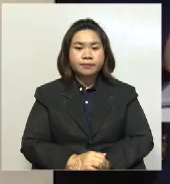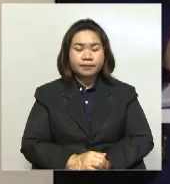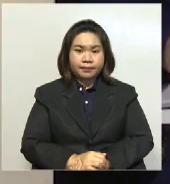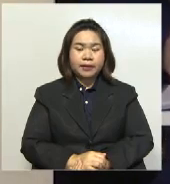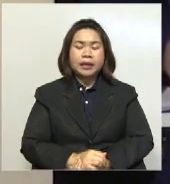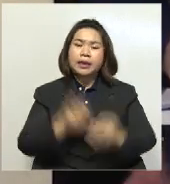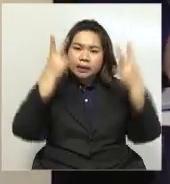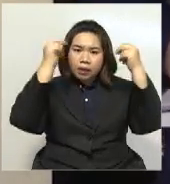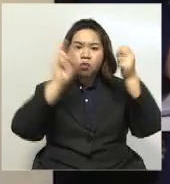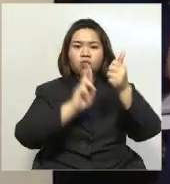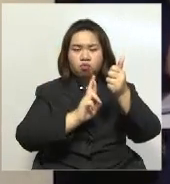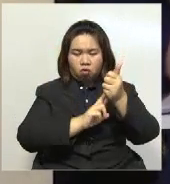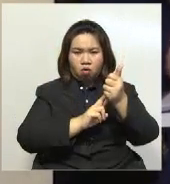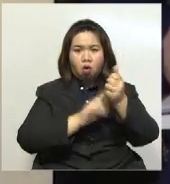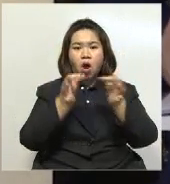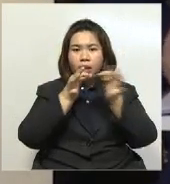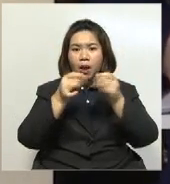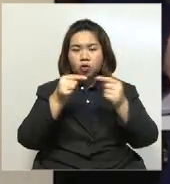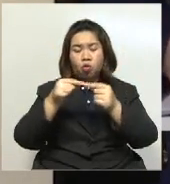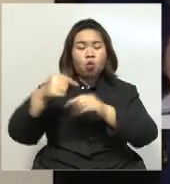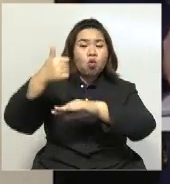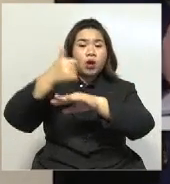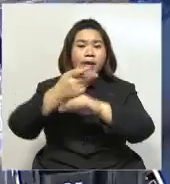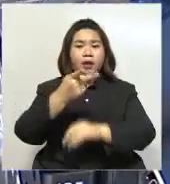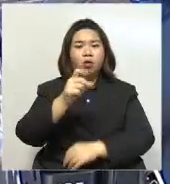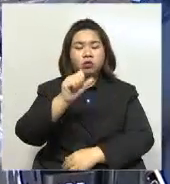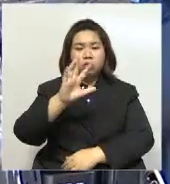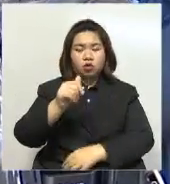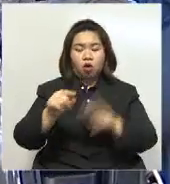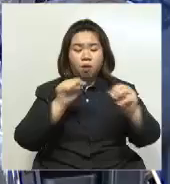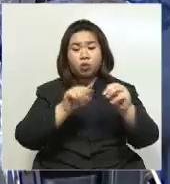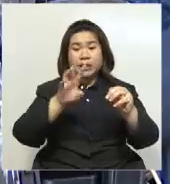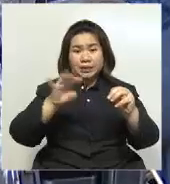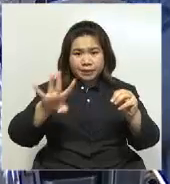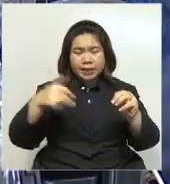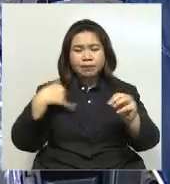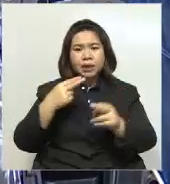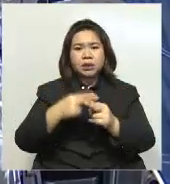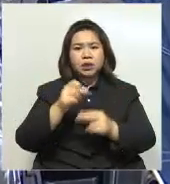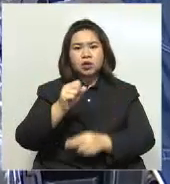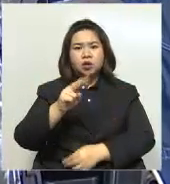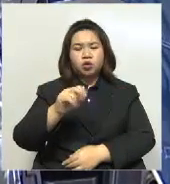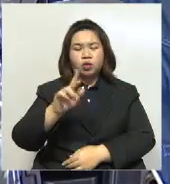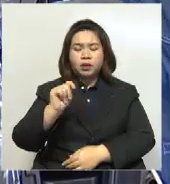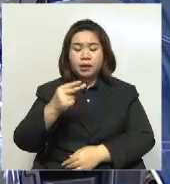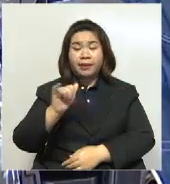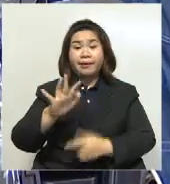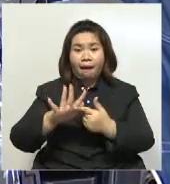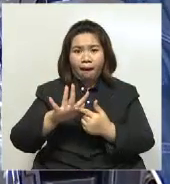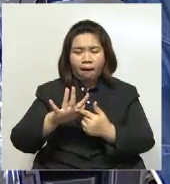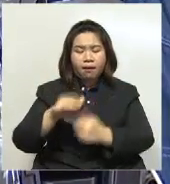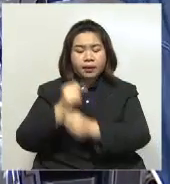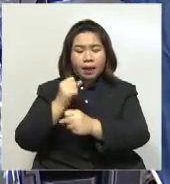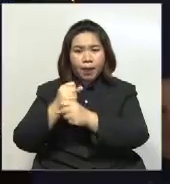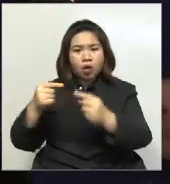พลเอกประวิตรยังชี้แจงคำสั่งหัวหน้าคสช.ตามมาตรา44ที่ตั้งนายสนธยาคุณปลื้มเป็นนายกเมืองพัทยาก็เพื่อต้อง